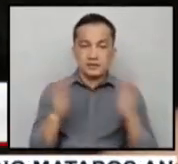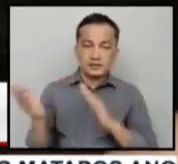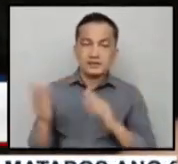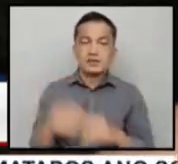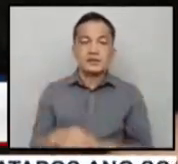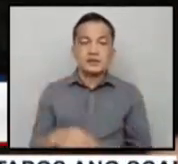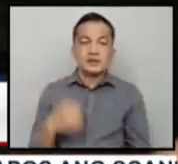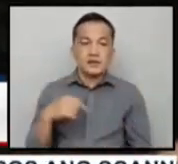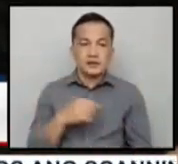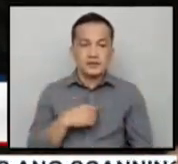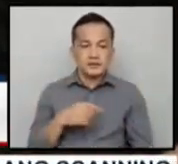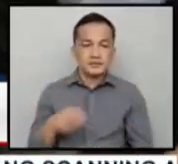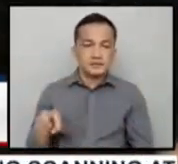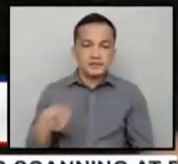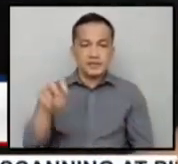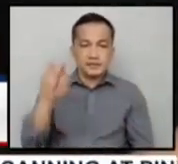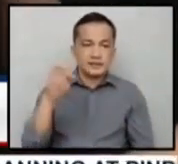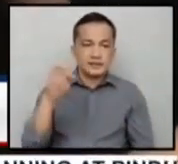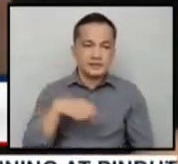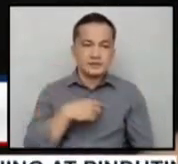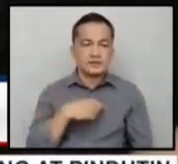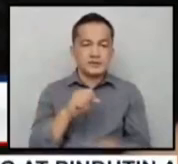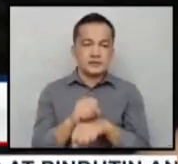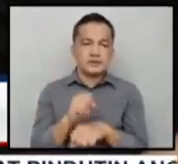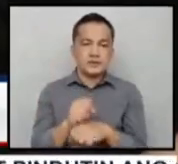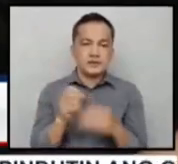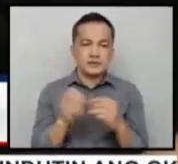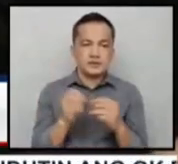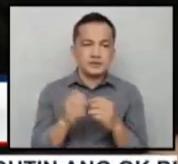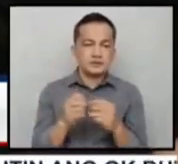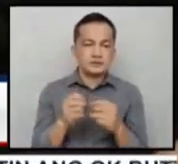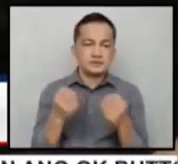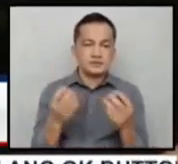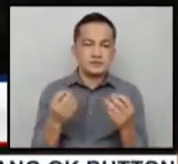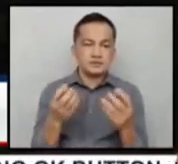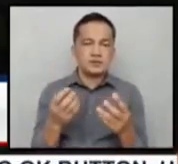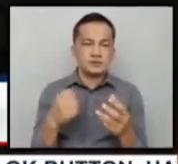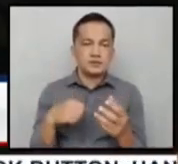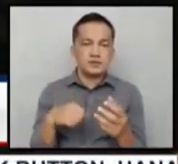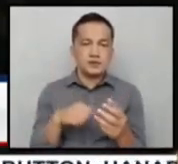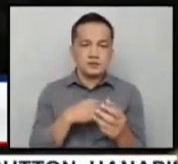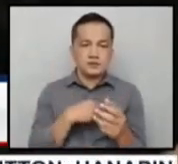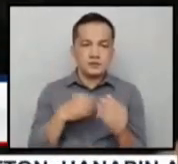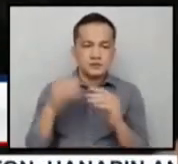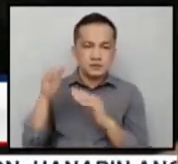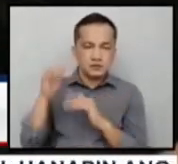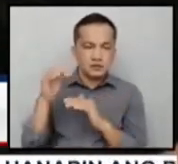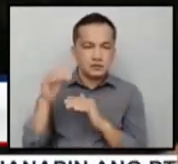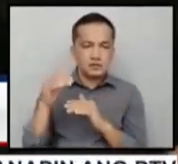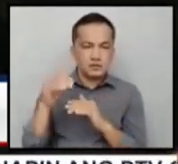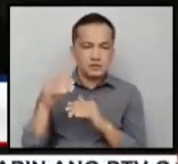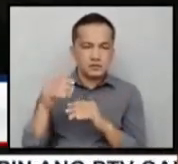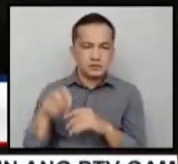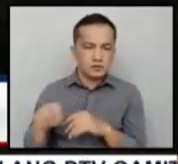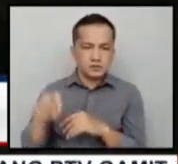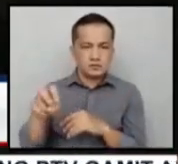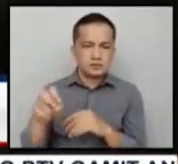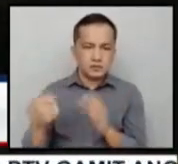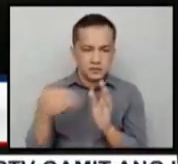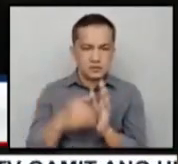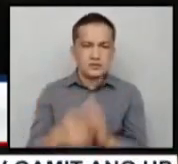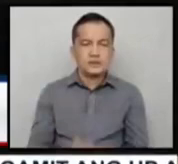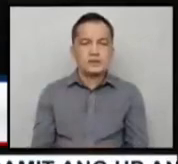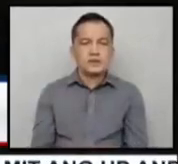yung biyahe namin eh. Saka sana mas dumami pa yung ano namin, yung pag-asa naming makabiyahe pa rin ulit